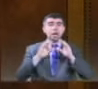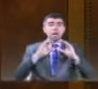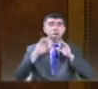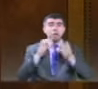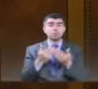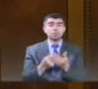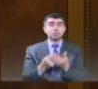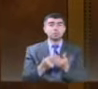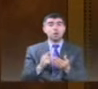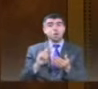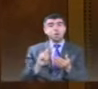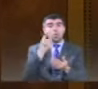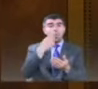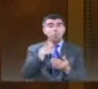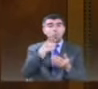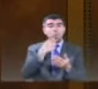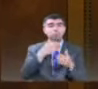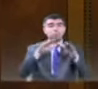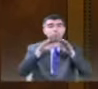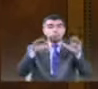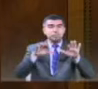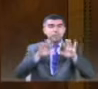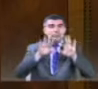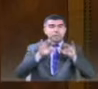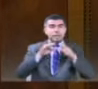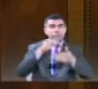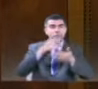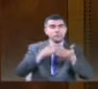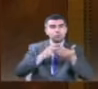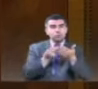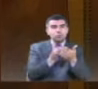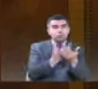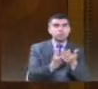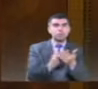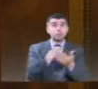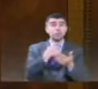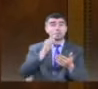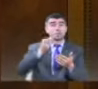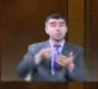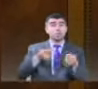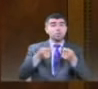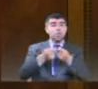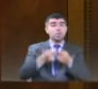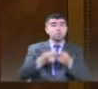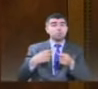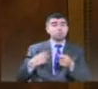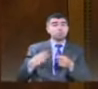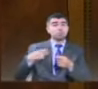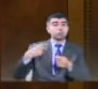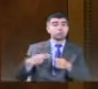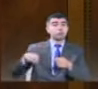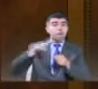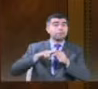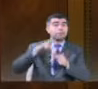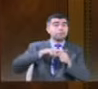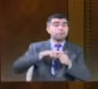تمكين بلادنا من الاستفادة من قاعدة البيانات والممارسات الجيدة، السماح للمسؤولين المغاربة بالمشاركة في عمل